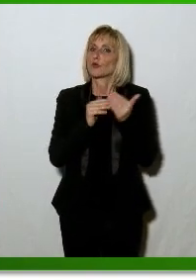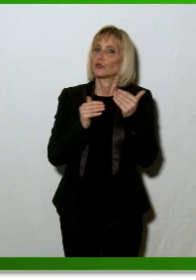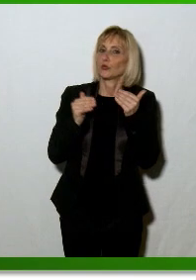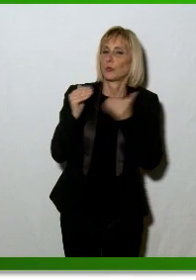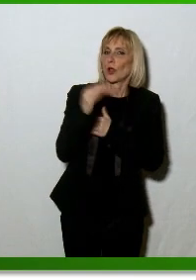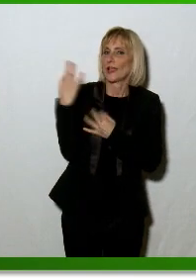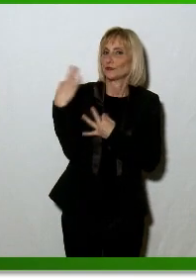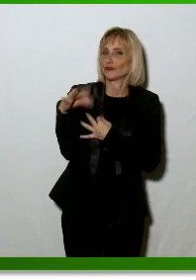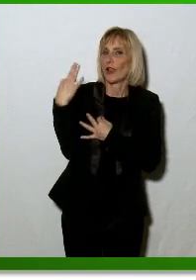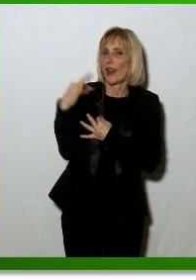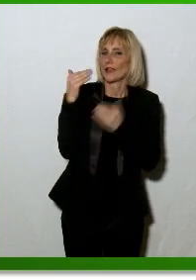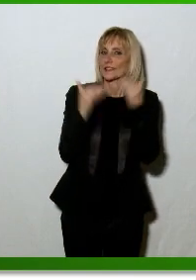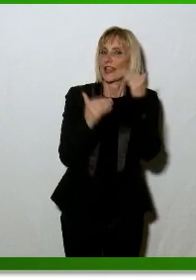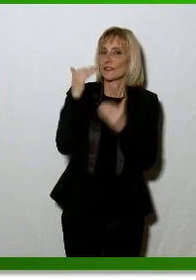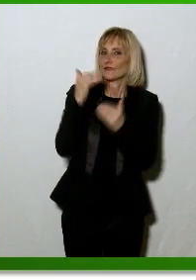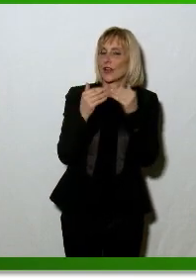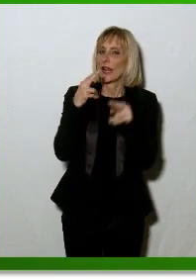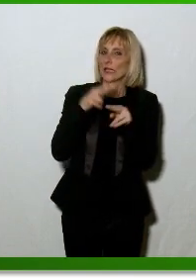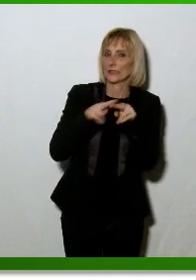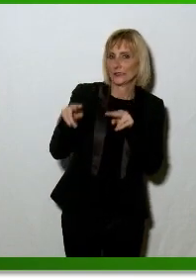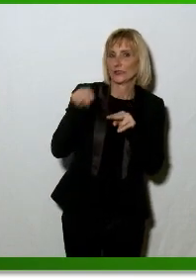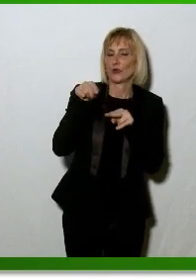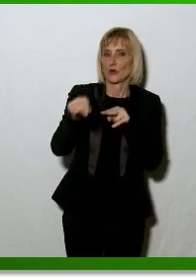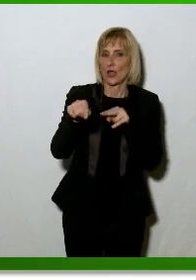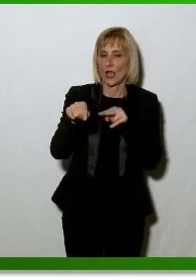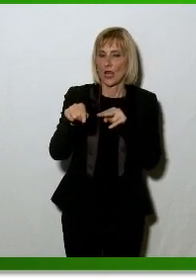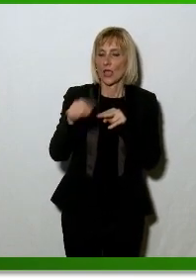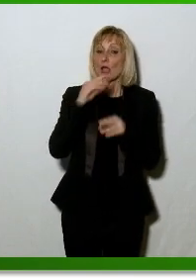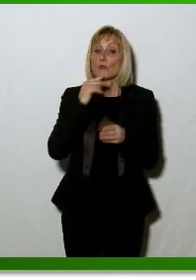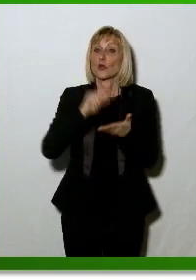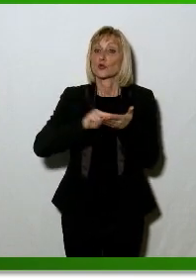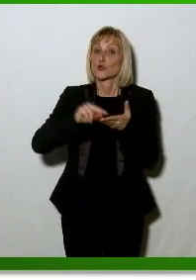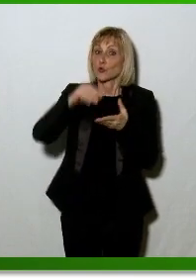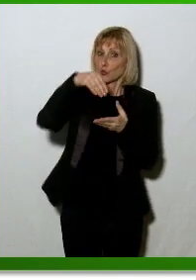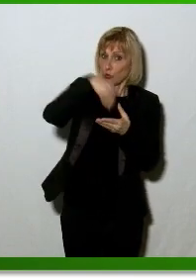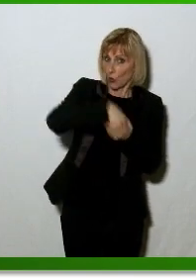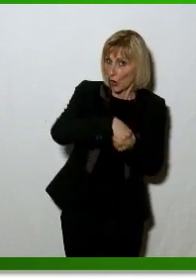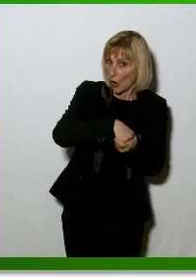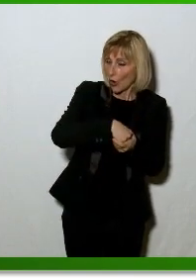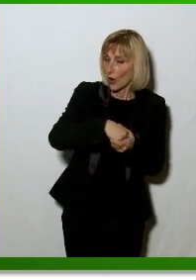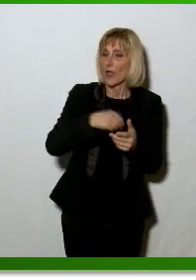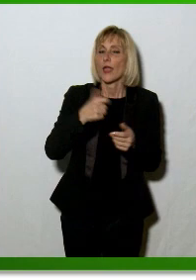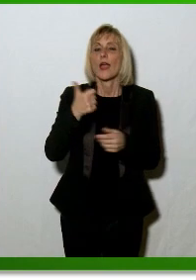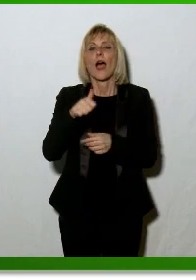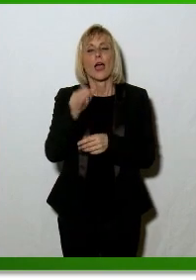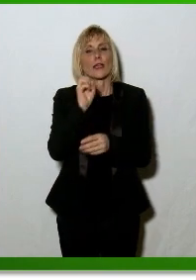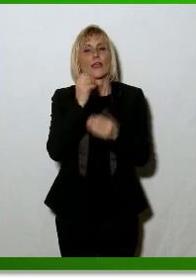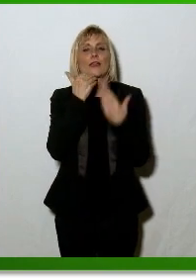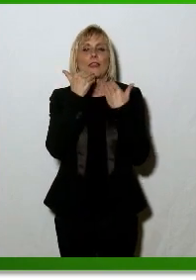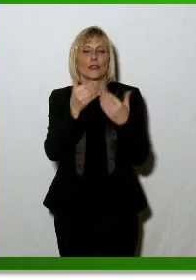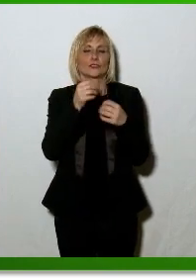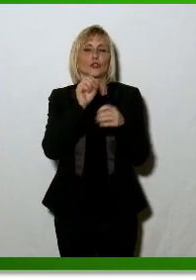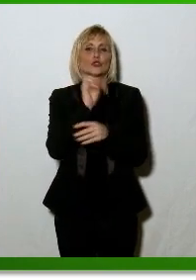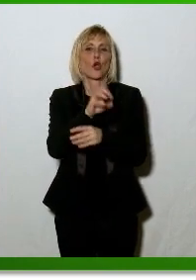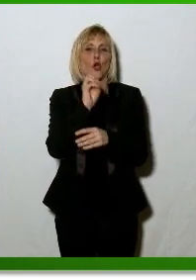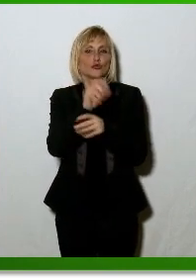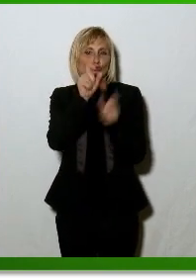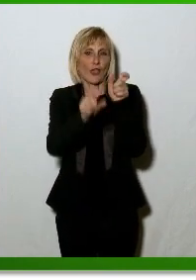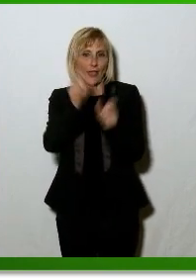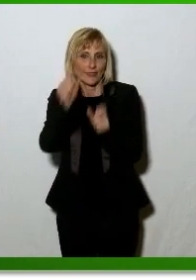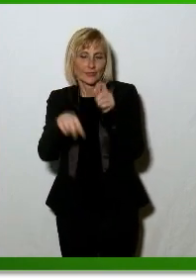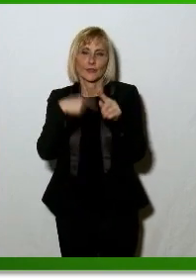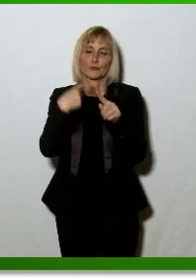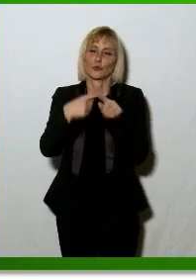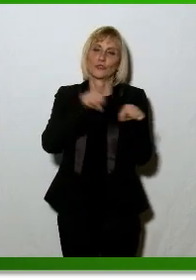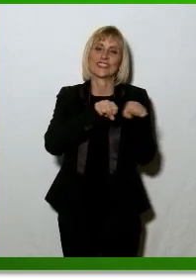livello nazionale e non solo nel ramo delle scuole alberghiere grazie anche ai docenti ai dirigenti scolastici di